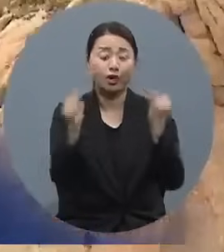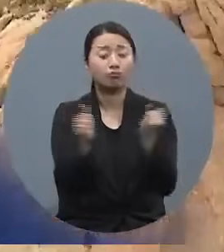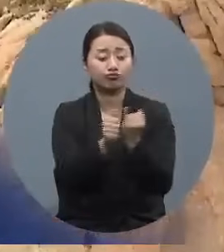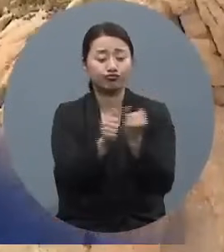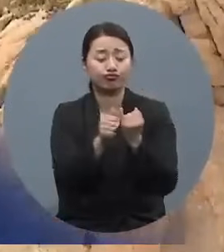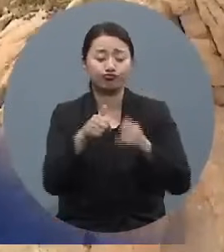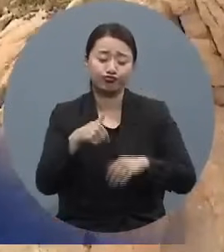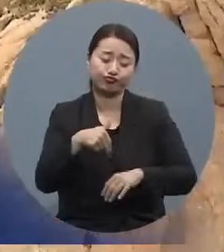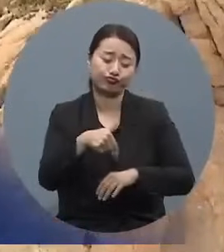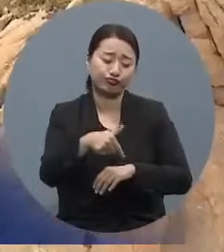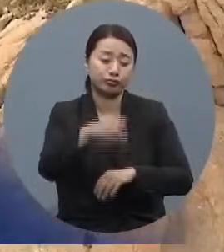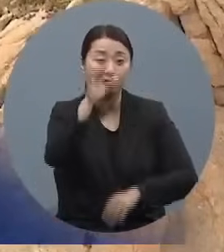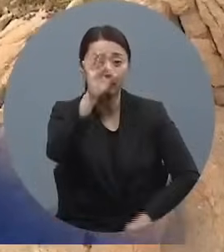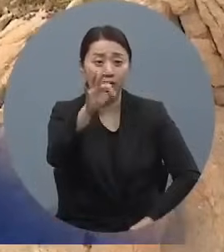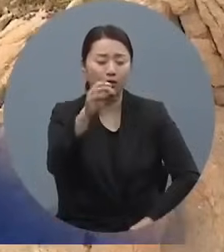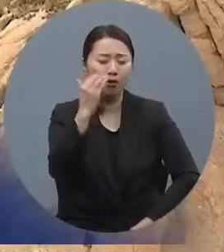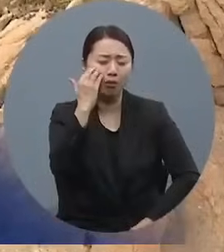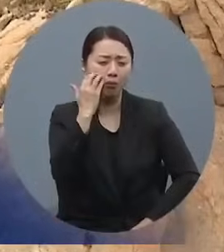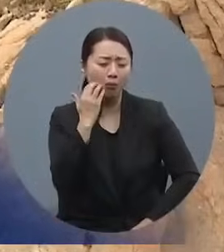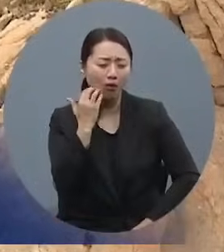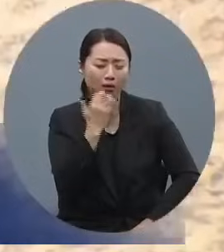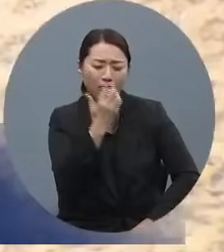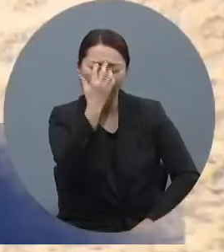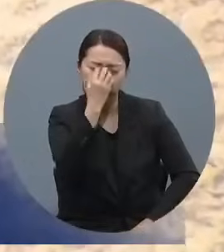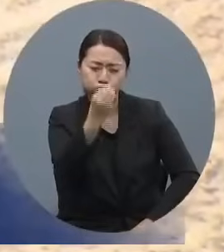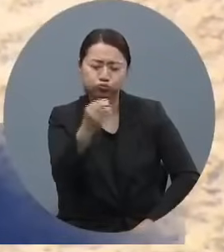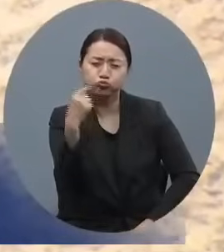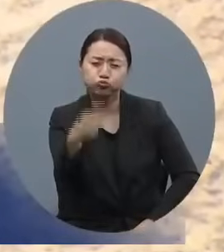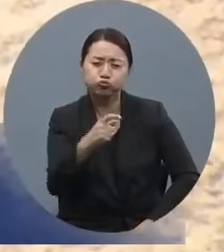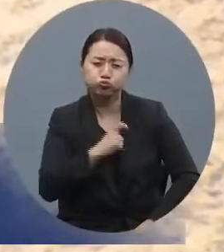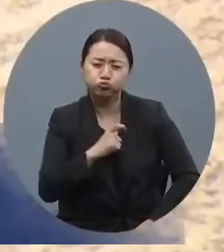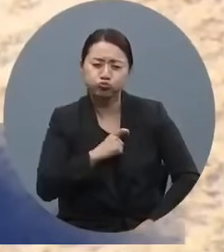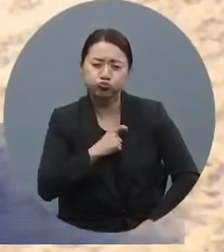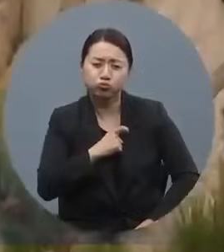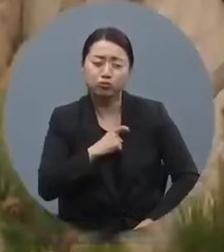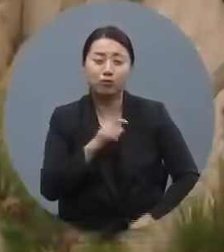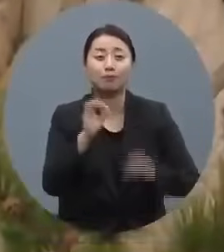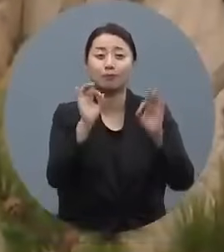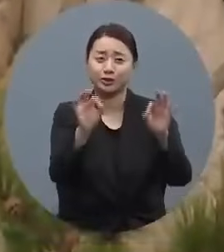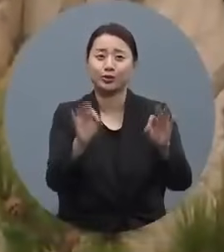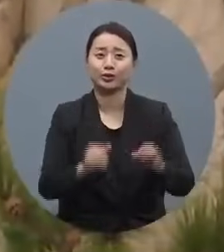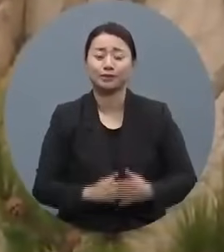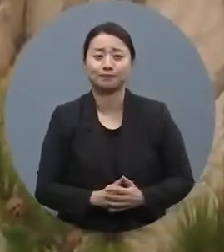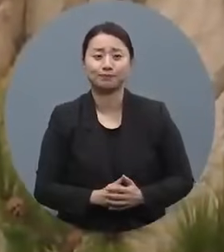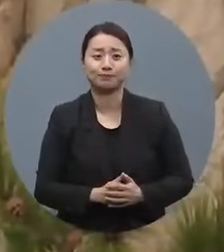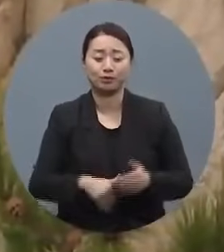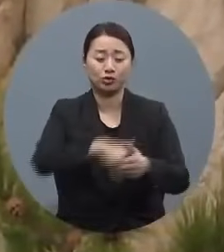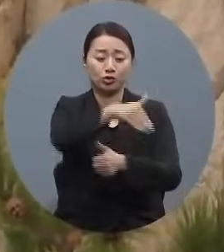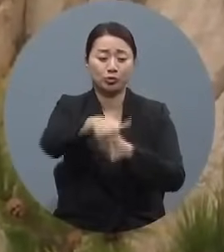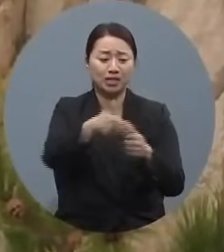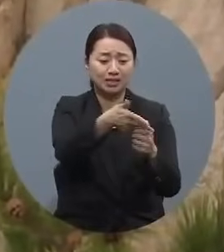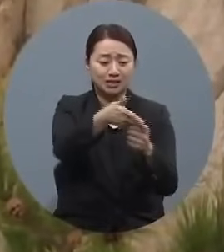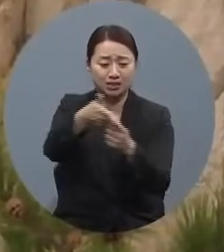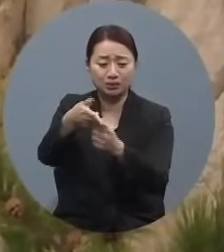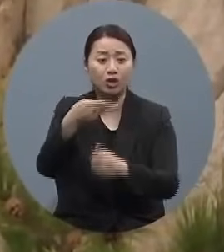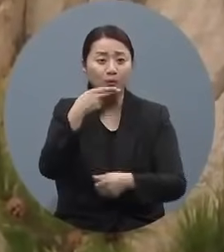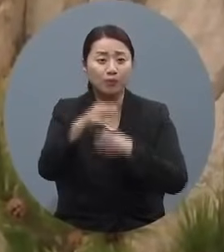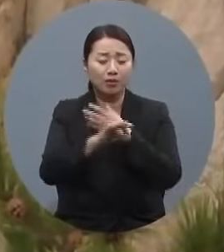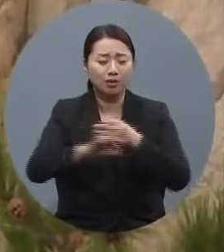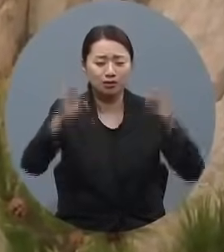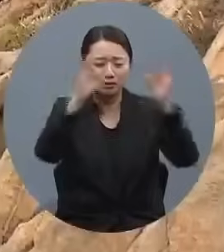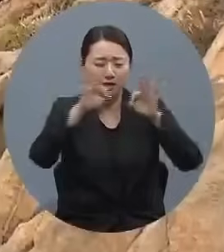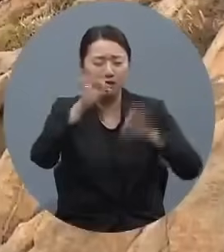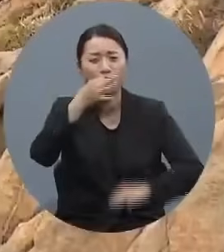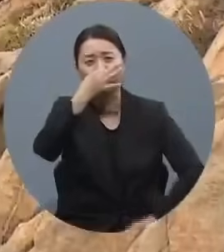그냥 집사람 같이 갔거든요 파란게 보이길래 페인트 낙서 아니냐이 근처 CCTV 없어 수사의 어려움이